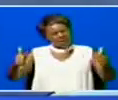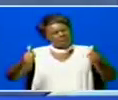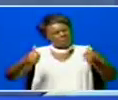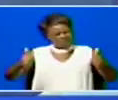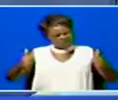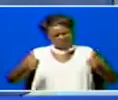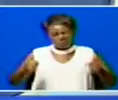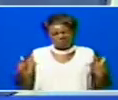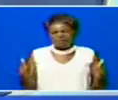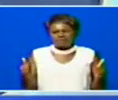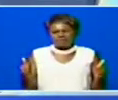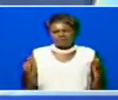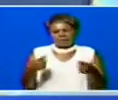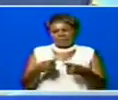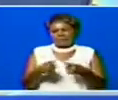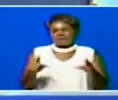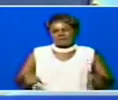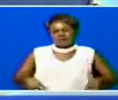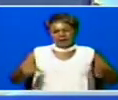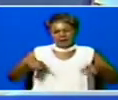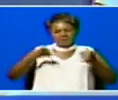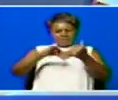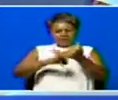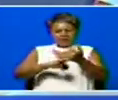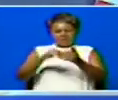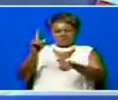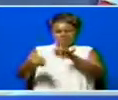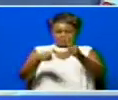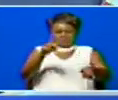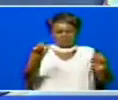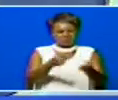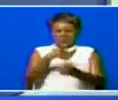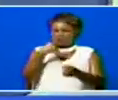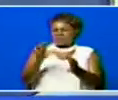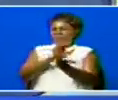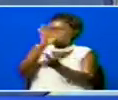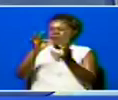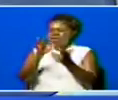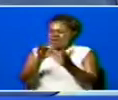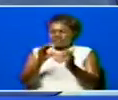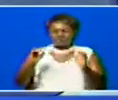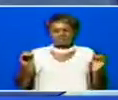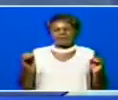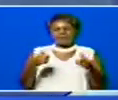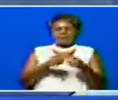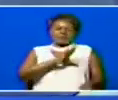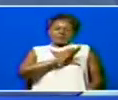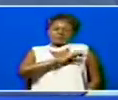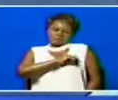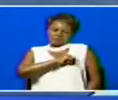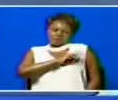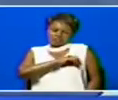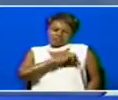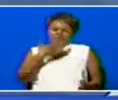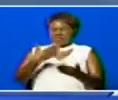well. Isipokuwa maisha ya ndoa ni panda shuka. Siwezi sema ni maisha ni nywe, lakini ni kuvumilia. But